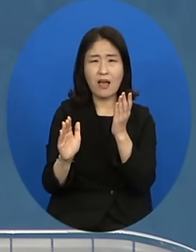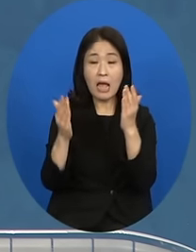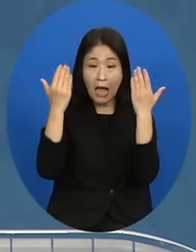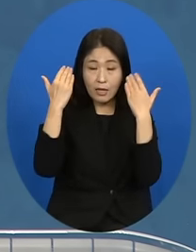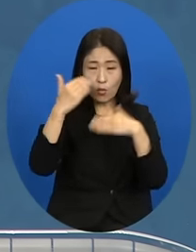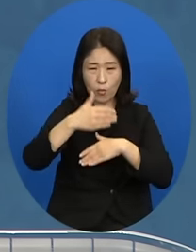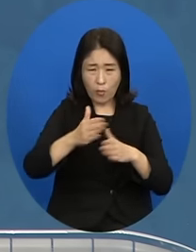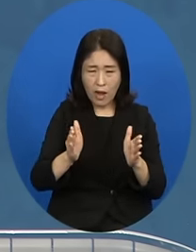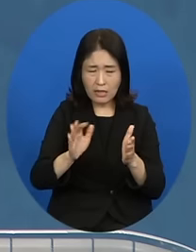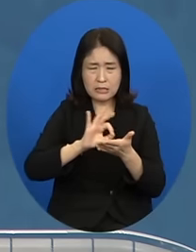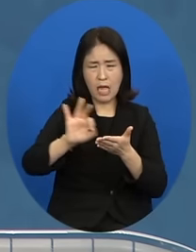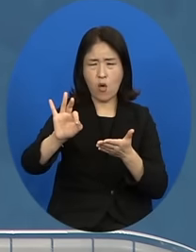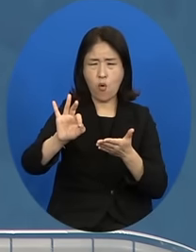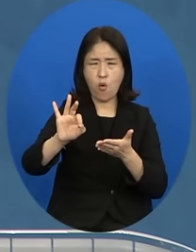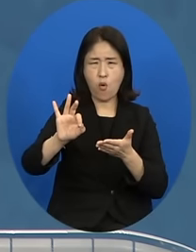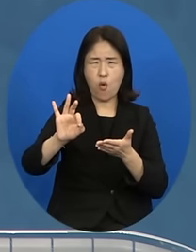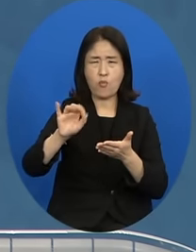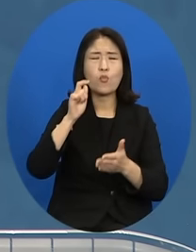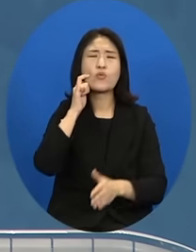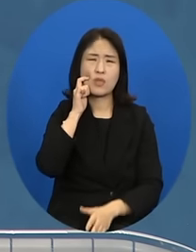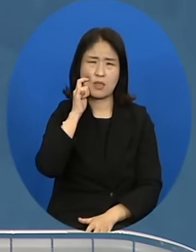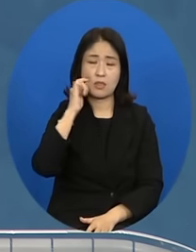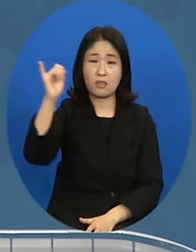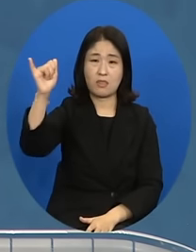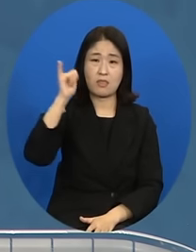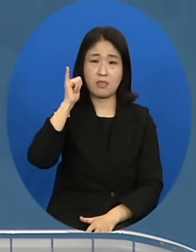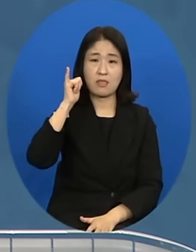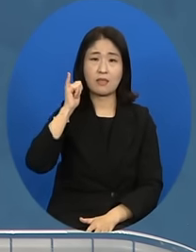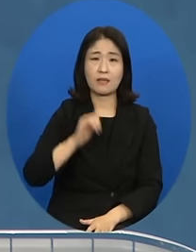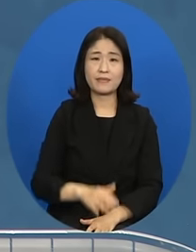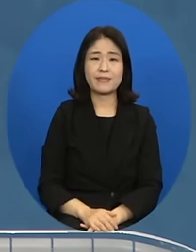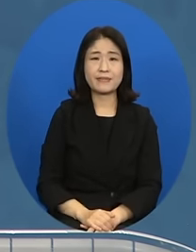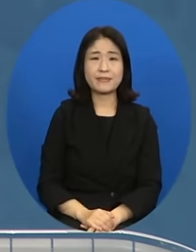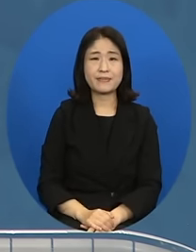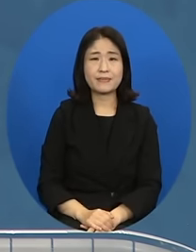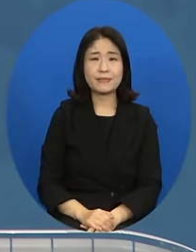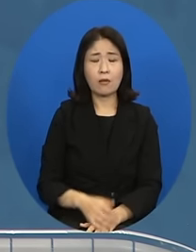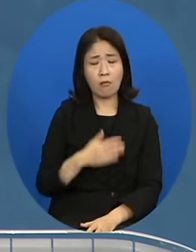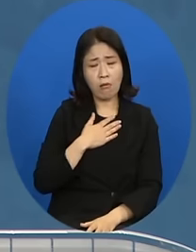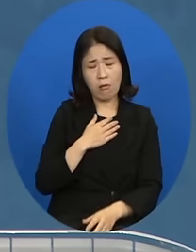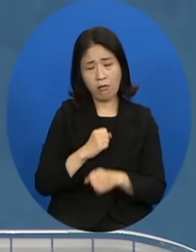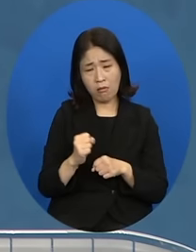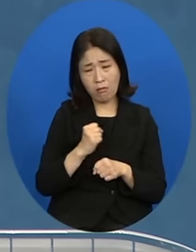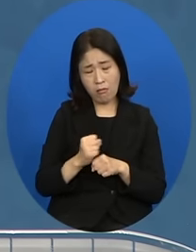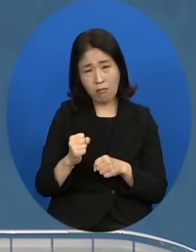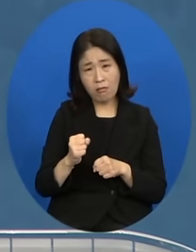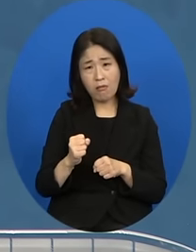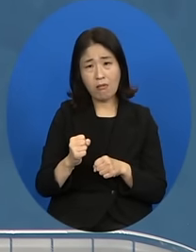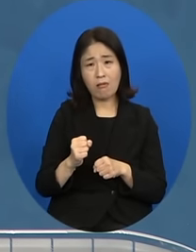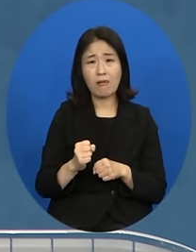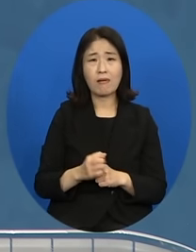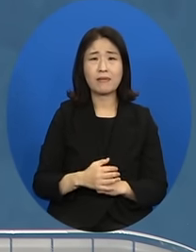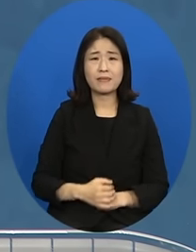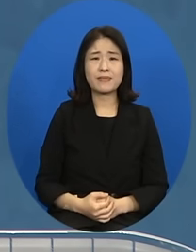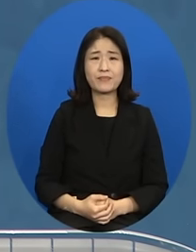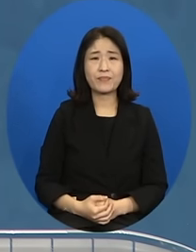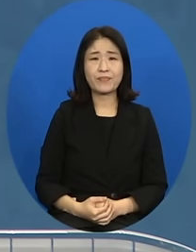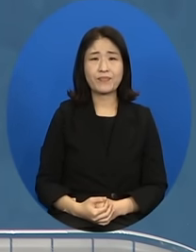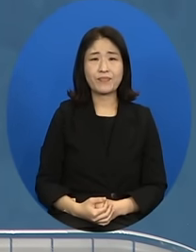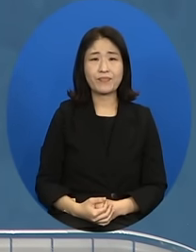없다. 이렇게 연락이 왔어요. 얼마나 당황스러웠는지.